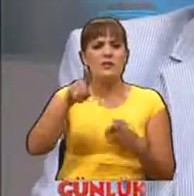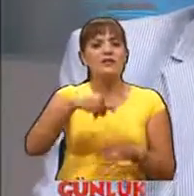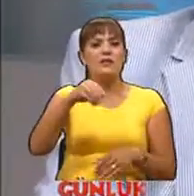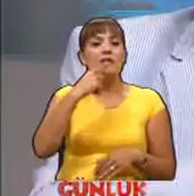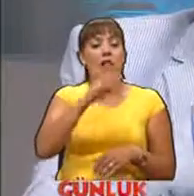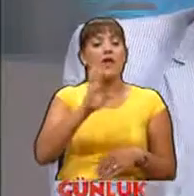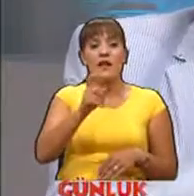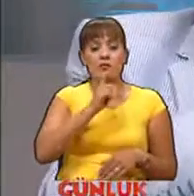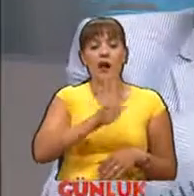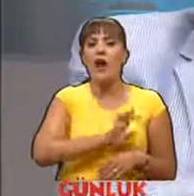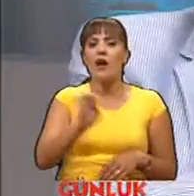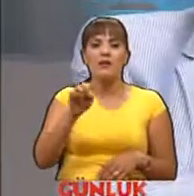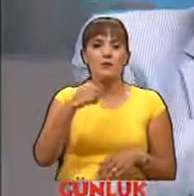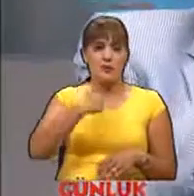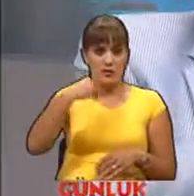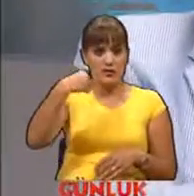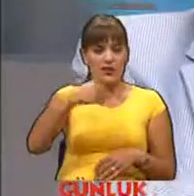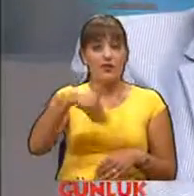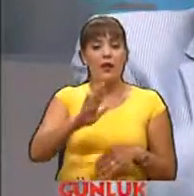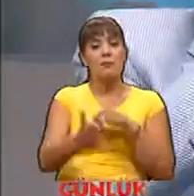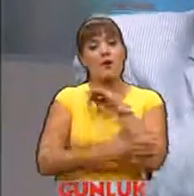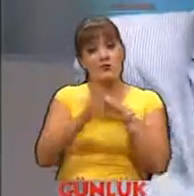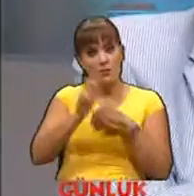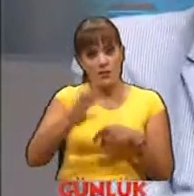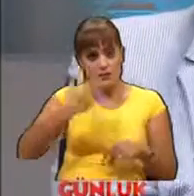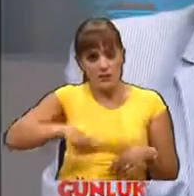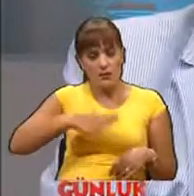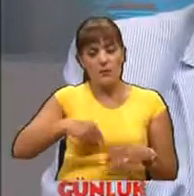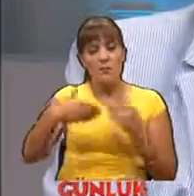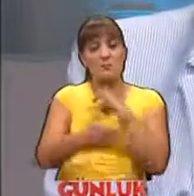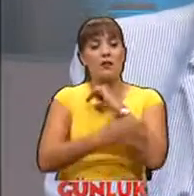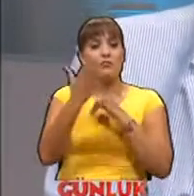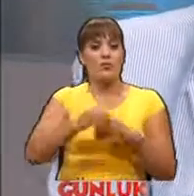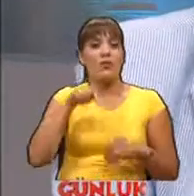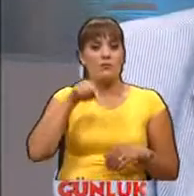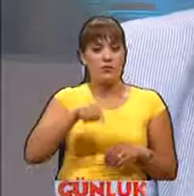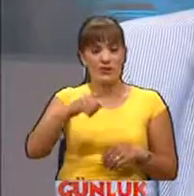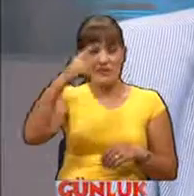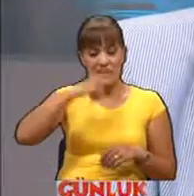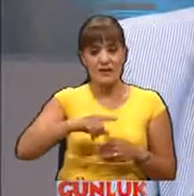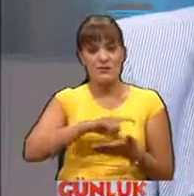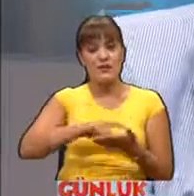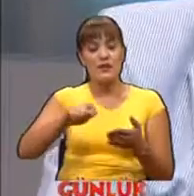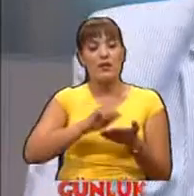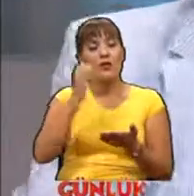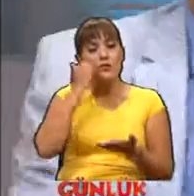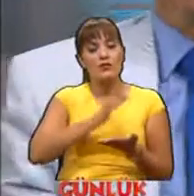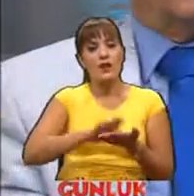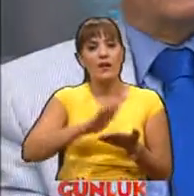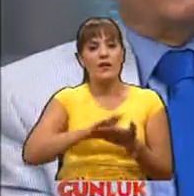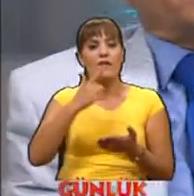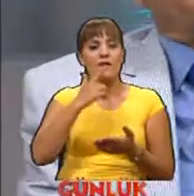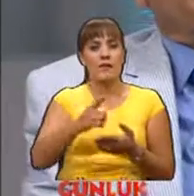bile, yanlış yönlendirse, hayır ben satış değil bağış yapmak istedim, bağış olarak bunu resmi senedi düzenleyin diye